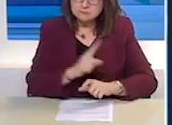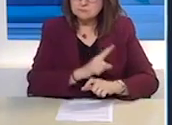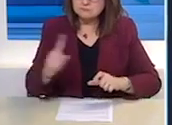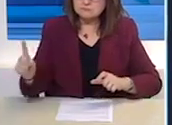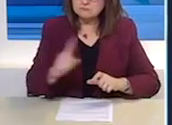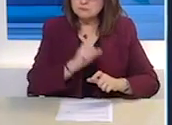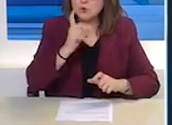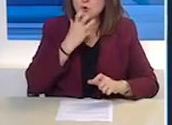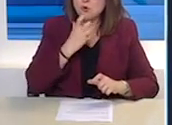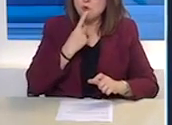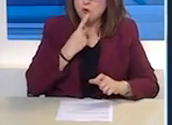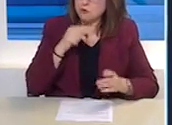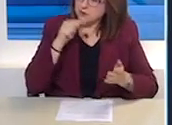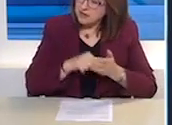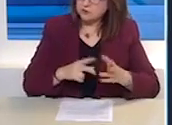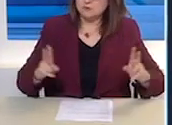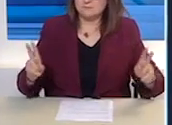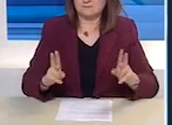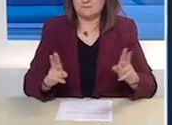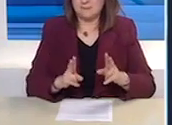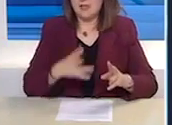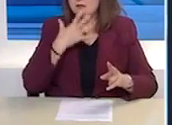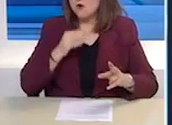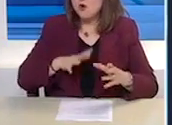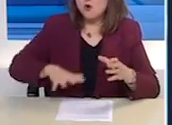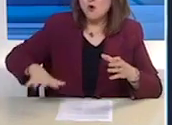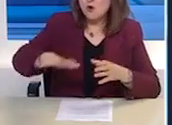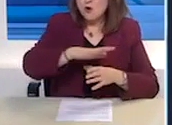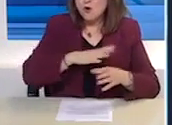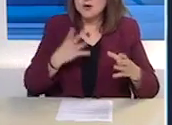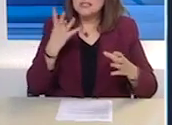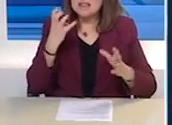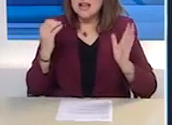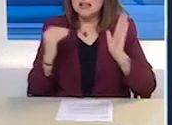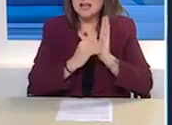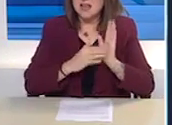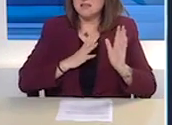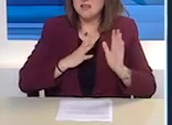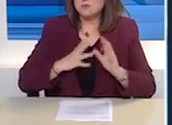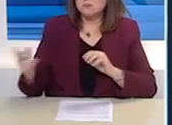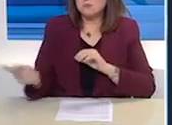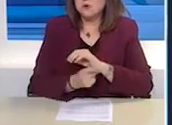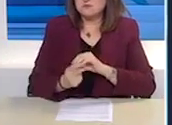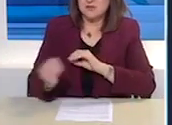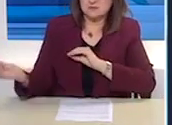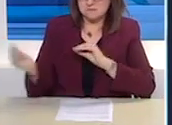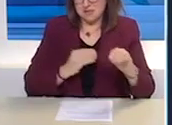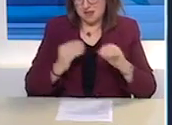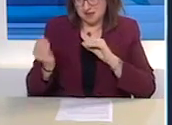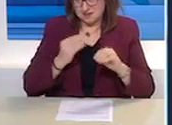κρούσματα. Και αυτά σε ένα πληθυσμό που, ως είναι γνωστόν, ξεπερνά τους 40.000 ανθρώπους. Για την υλοποίηση του σχεδίου